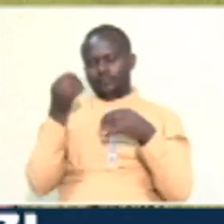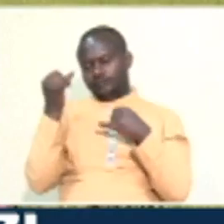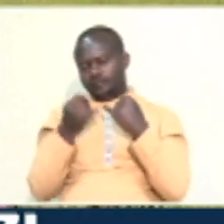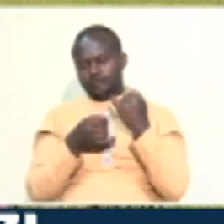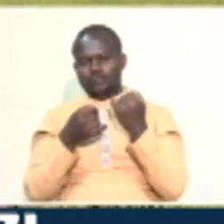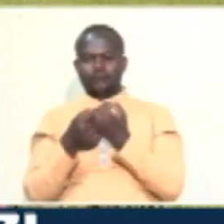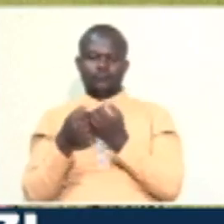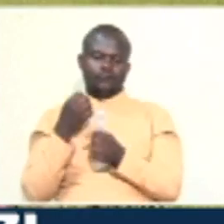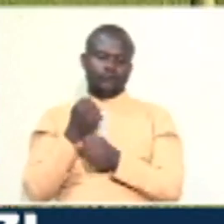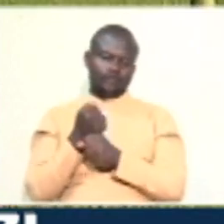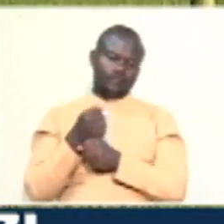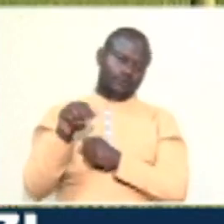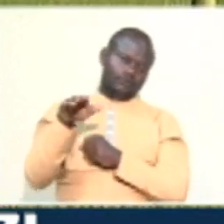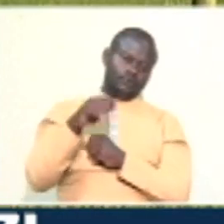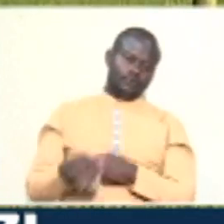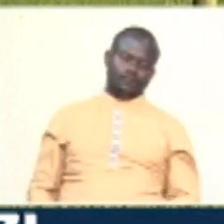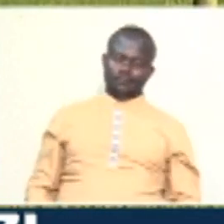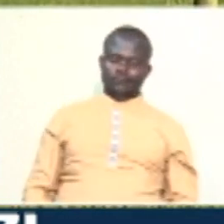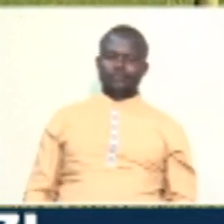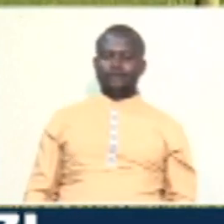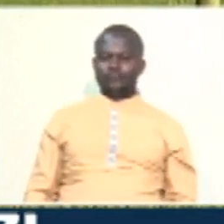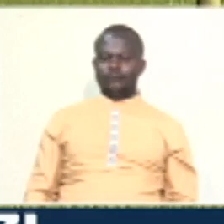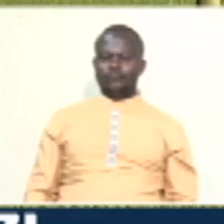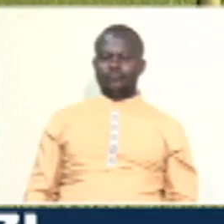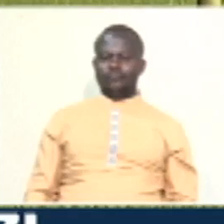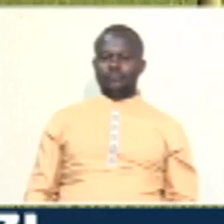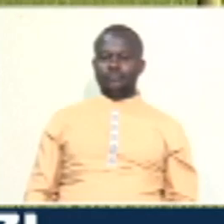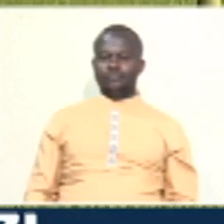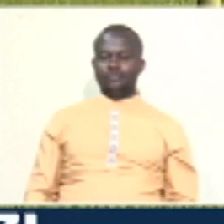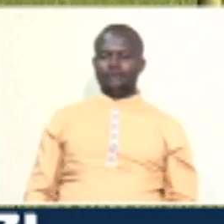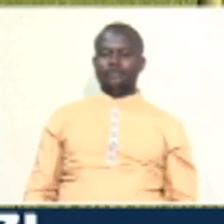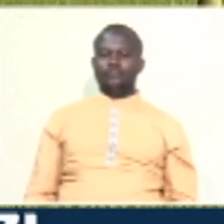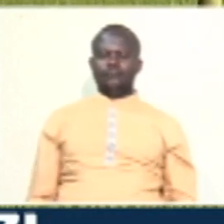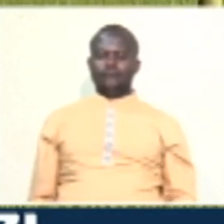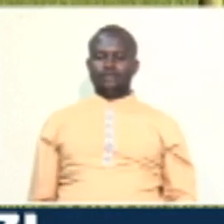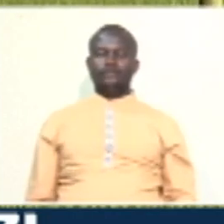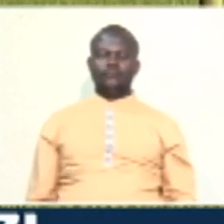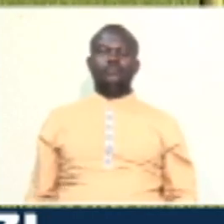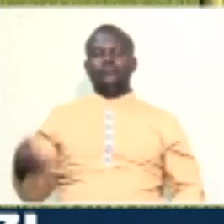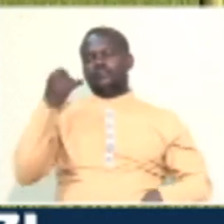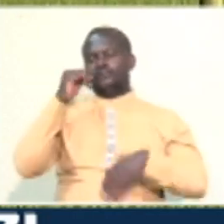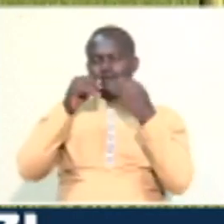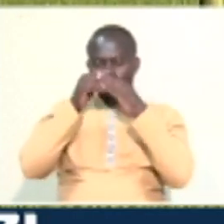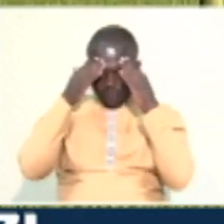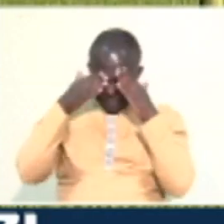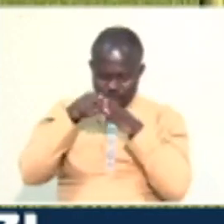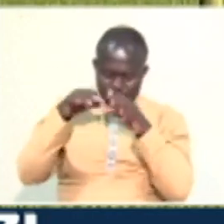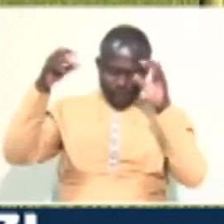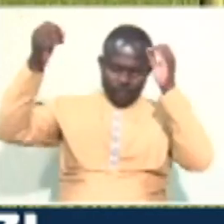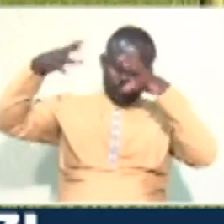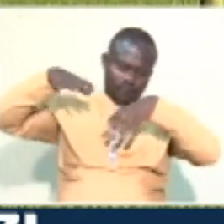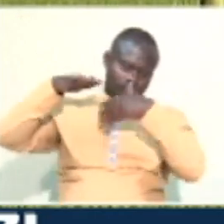gukorwa n'umushinga wa Green Gicumbi. Nubwo bimwe mu bice bitandukanye by'igihugu cyane cyane mu ntara y'Iburasirazuba byibasiwe n'izuba ryinshi